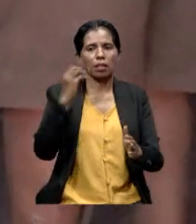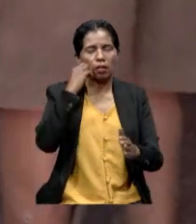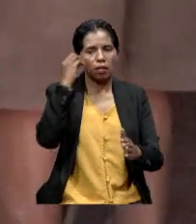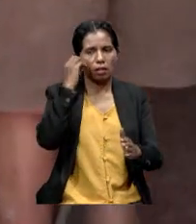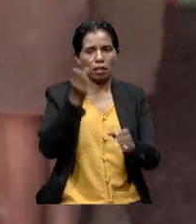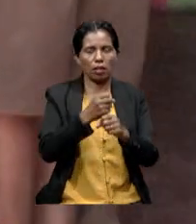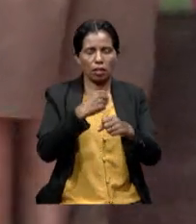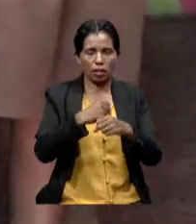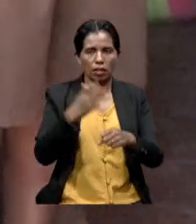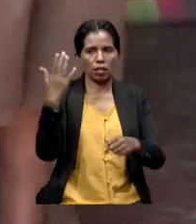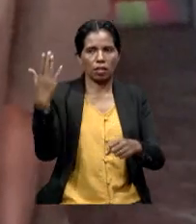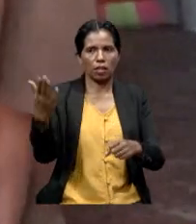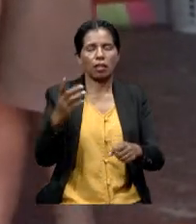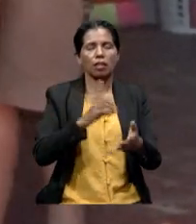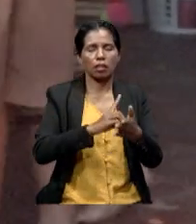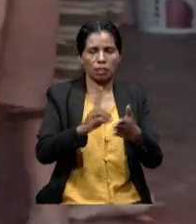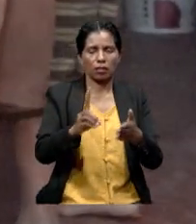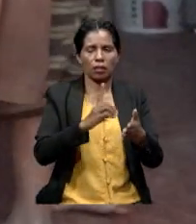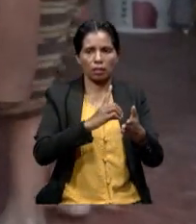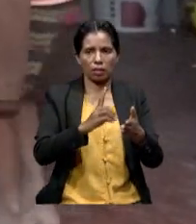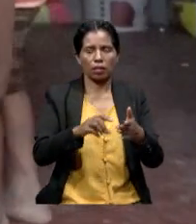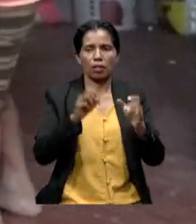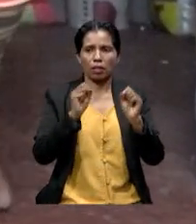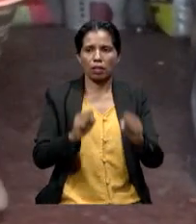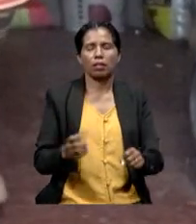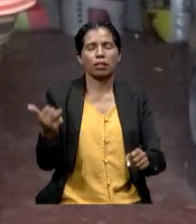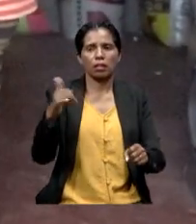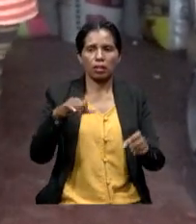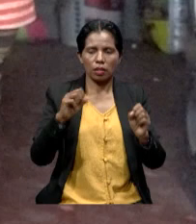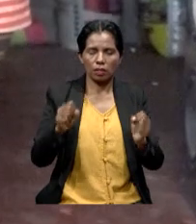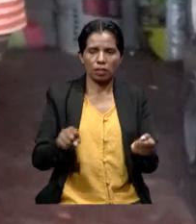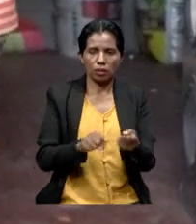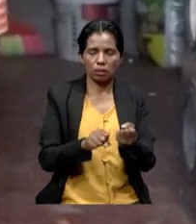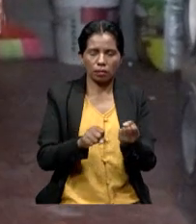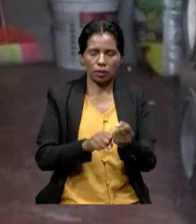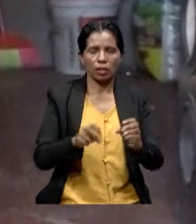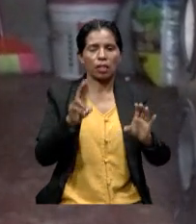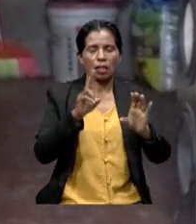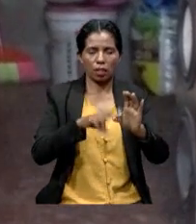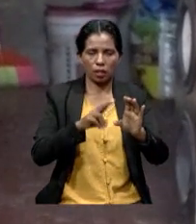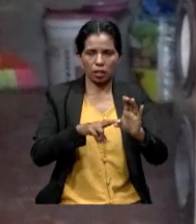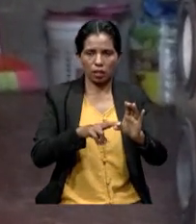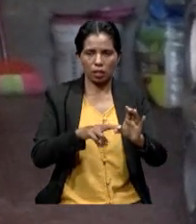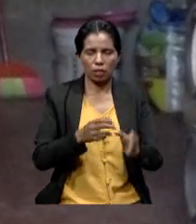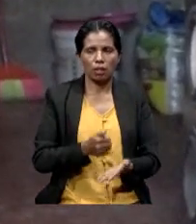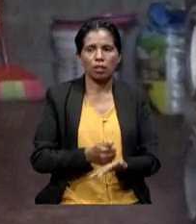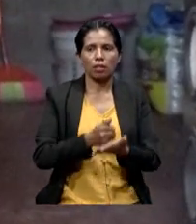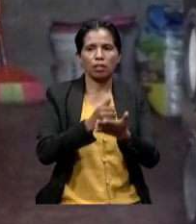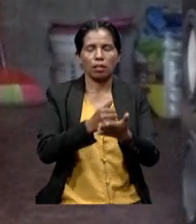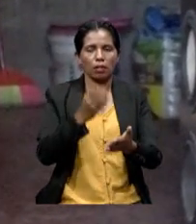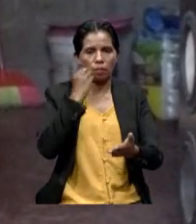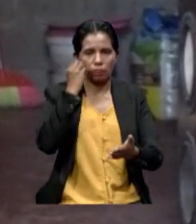halo tratamento cada semana, Nune sira tenki apoio kadera o di halo terapia ya